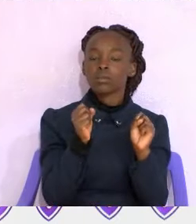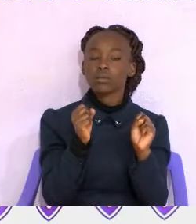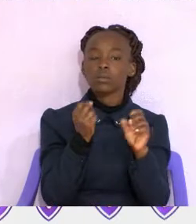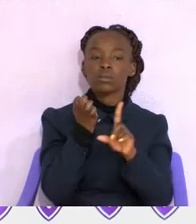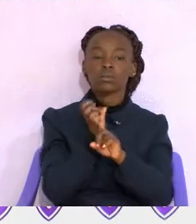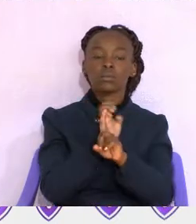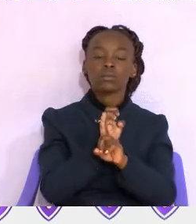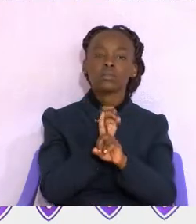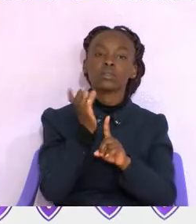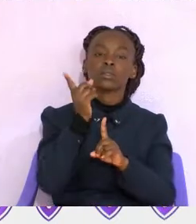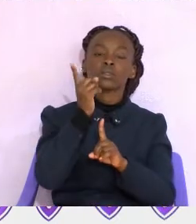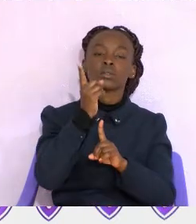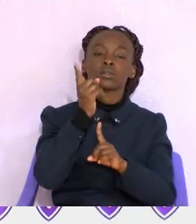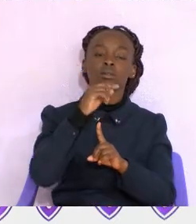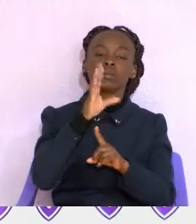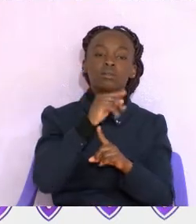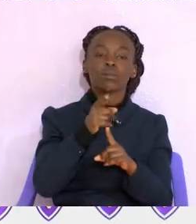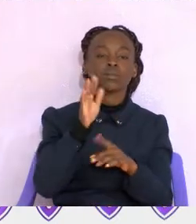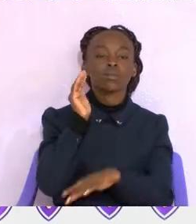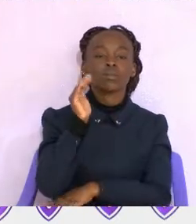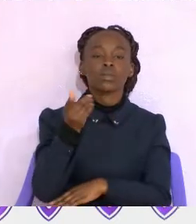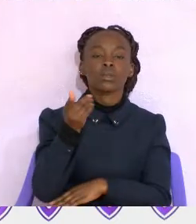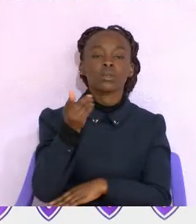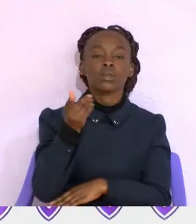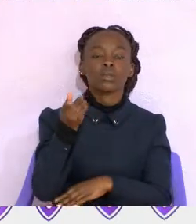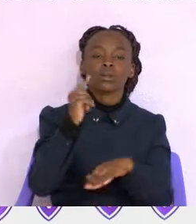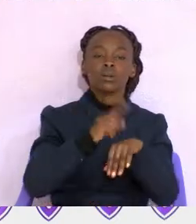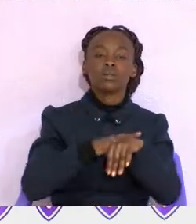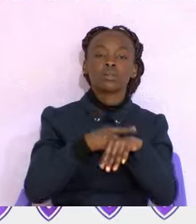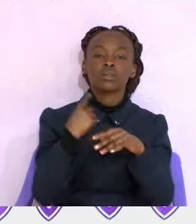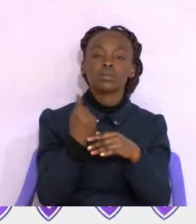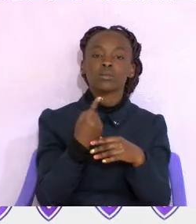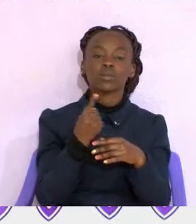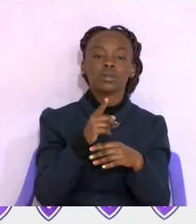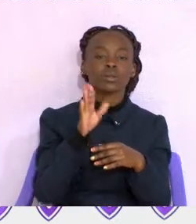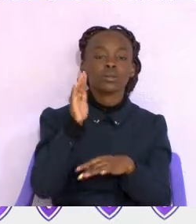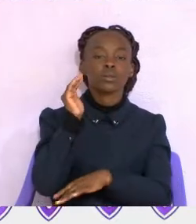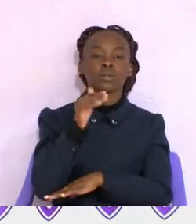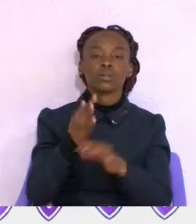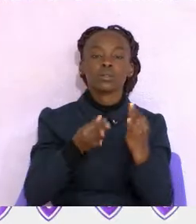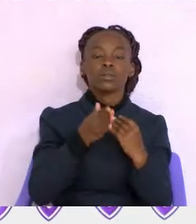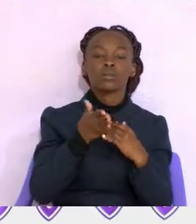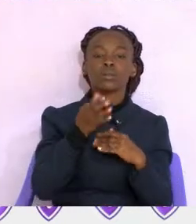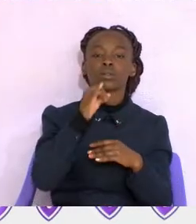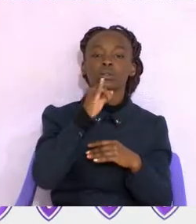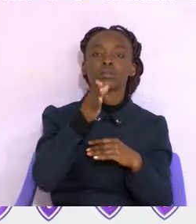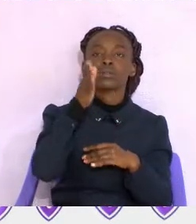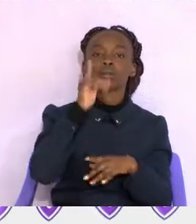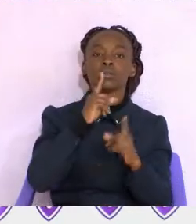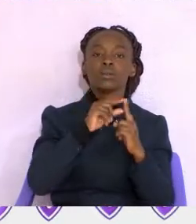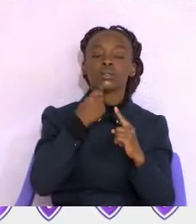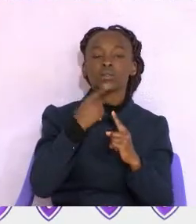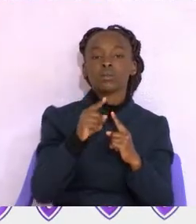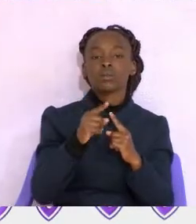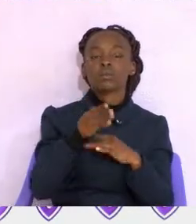mahala unashindwa kweli. Wapendwa, inafikanga wakati mpaka unajiuliza kama kuna Mungu. Maandiko inatuambia